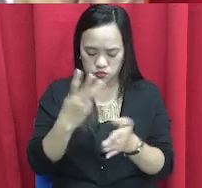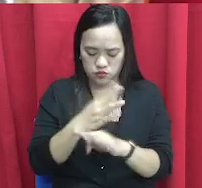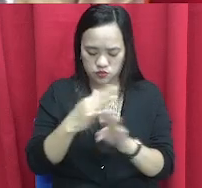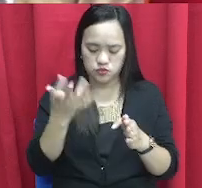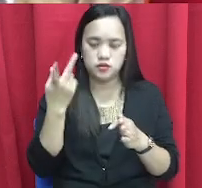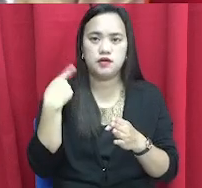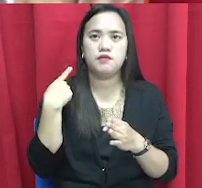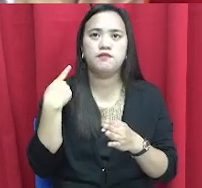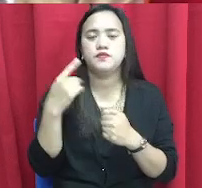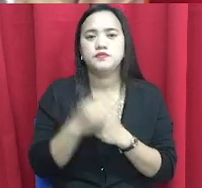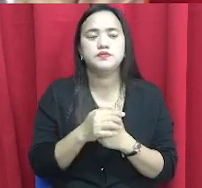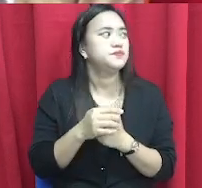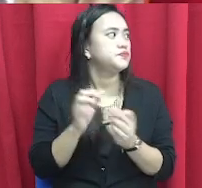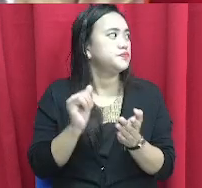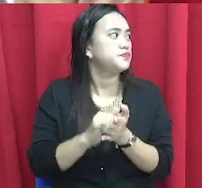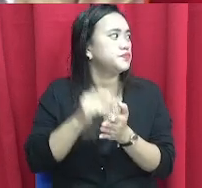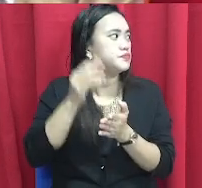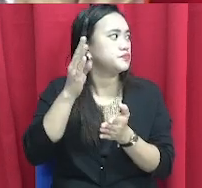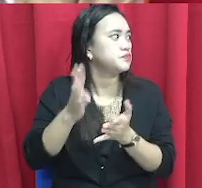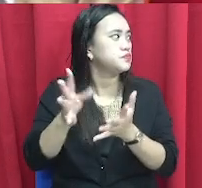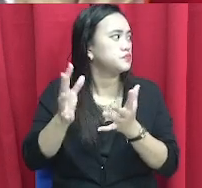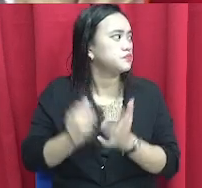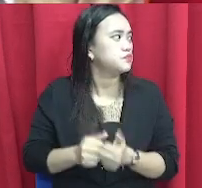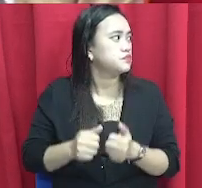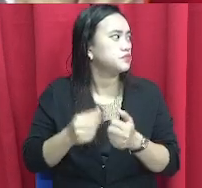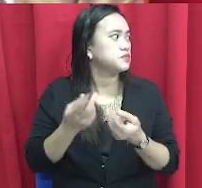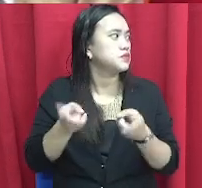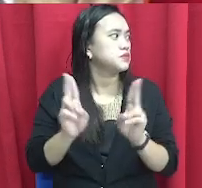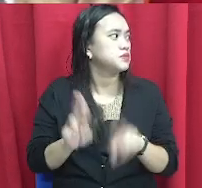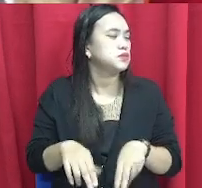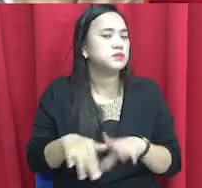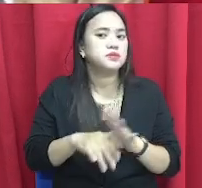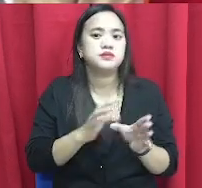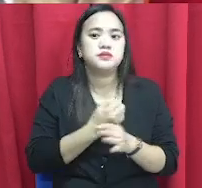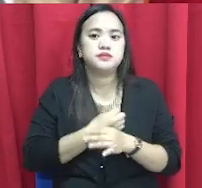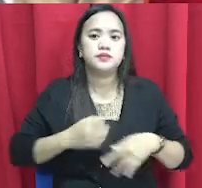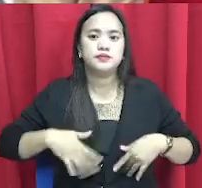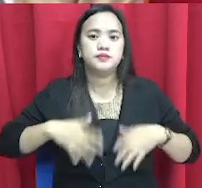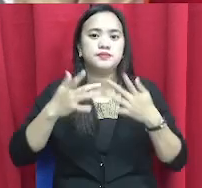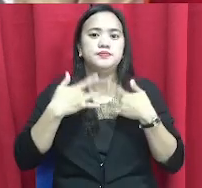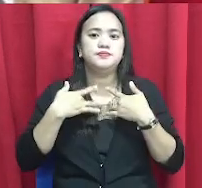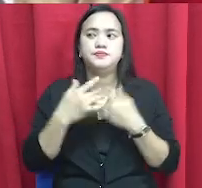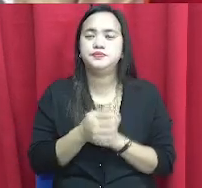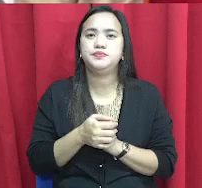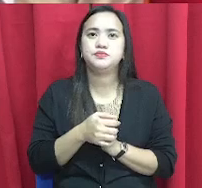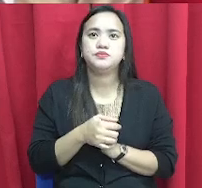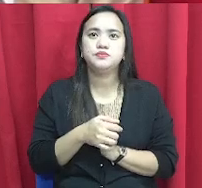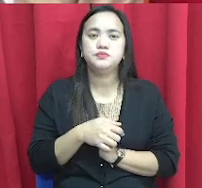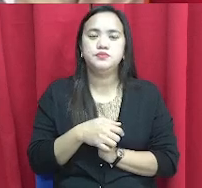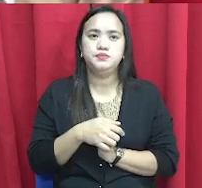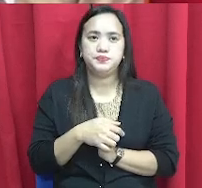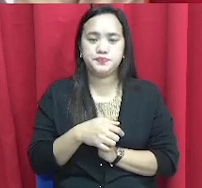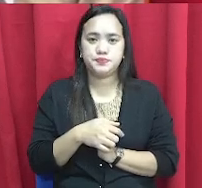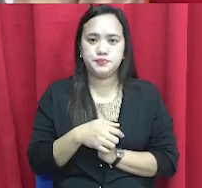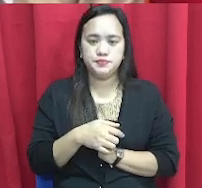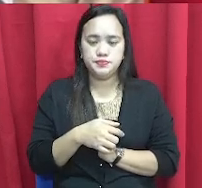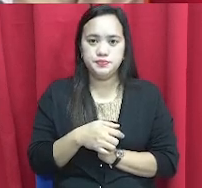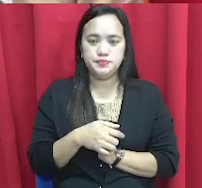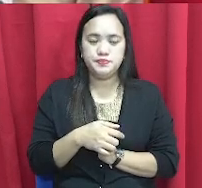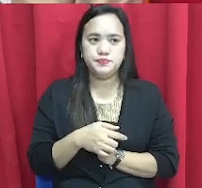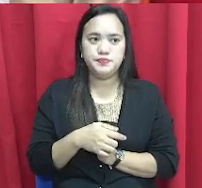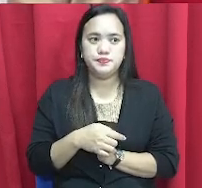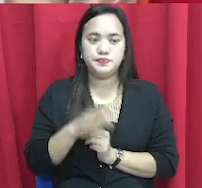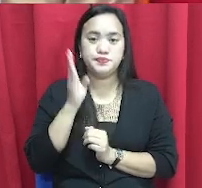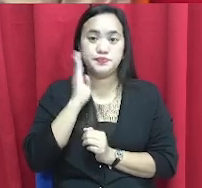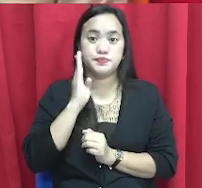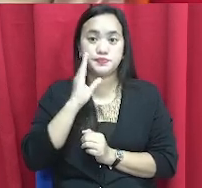po ng Diyos na mangyari po sa atin pong family at atin pong ire-request na pangunahan tayo ni sir